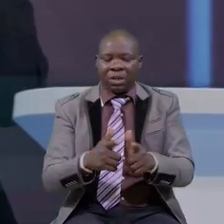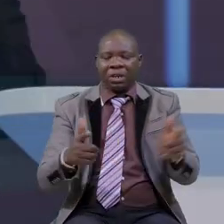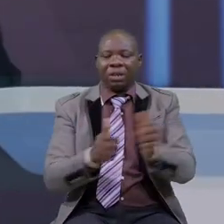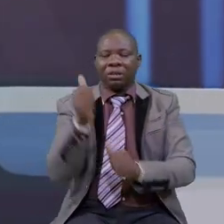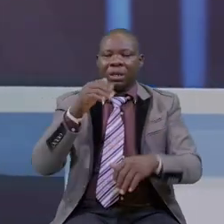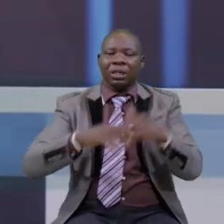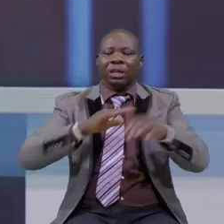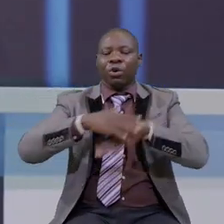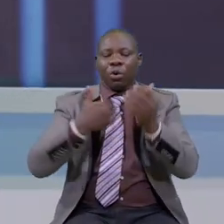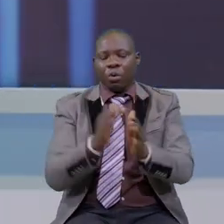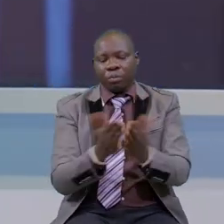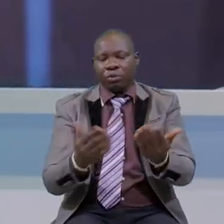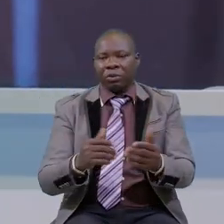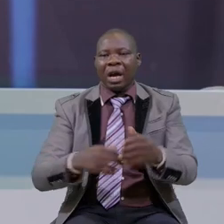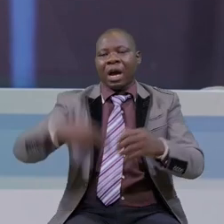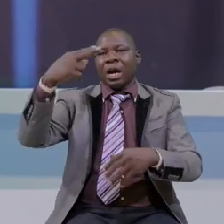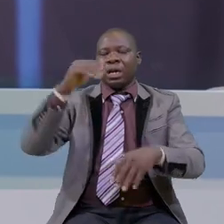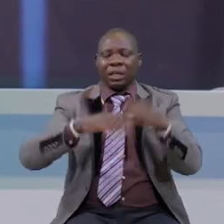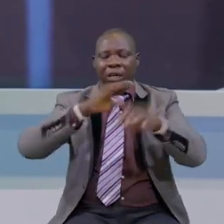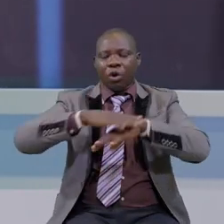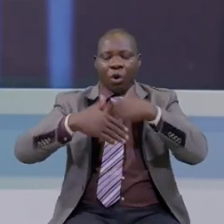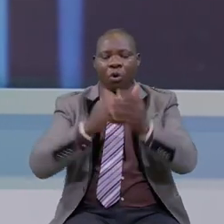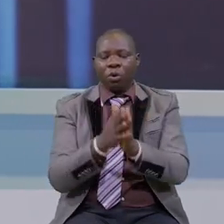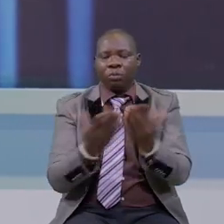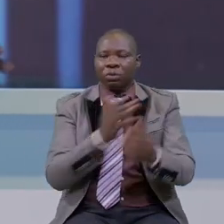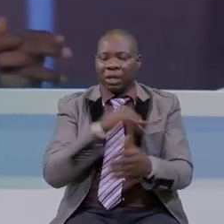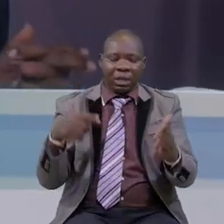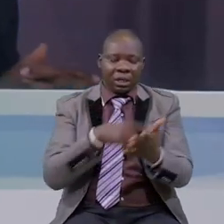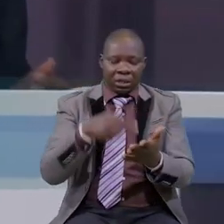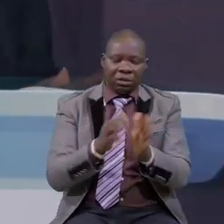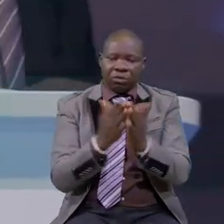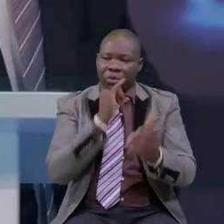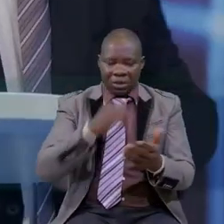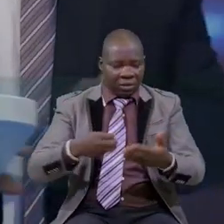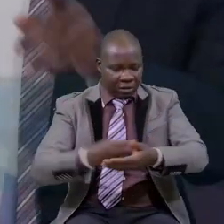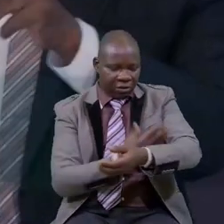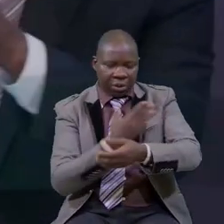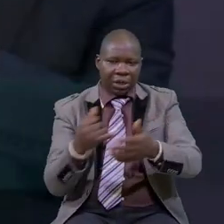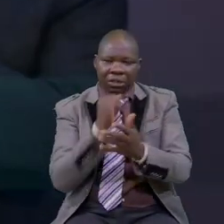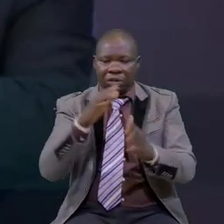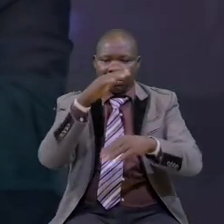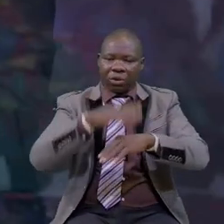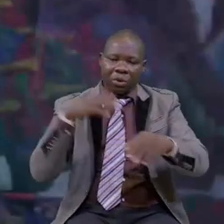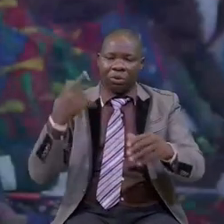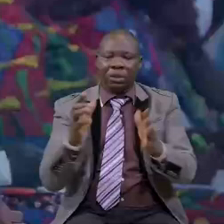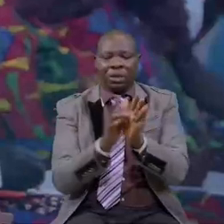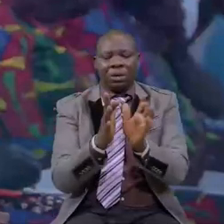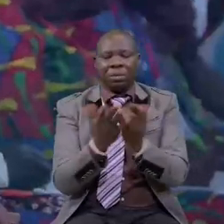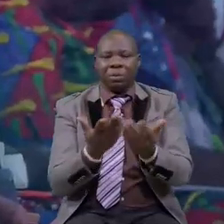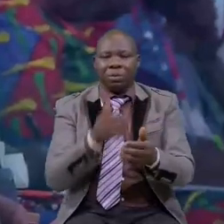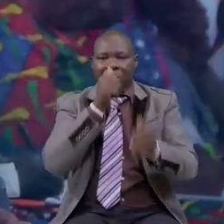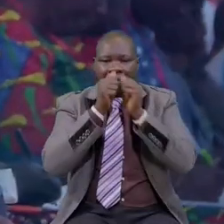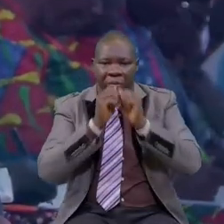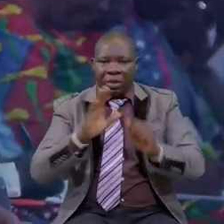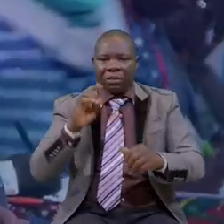élevé que tous les livres. Et ce livre est inspiré. Est appelé la Bible, un